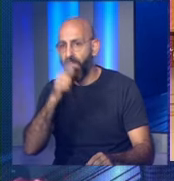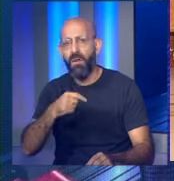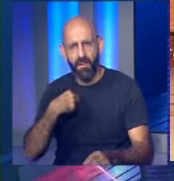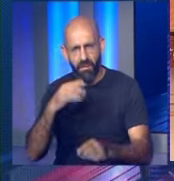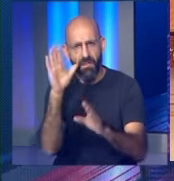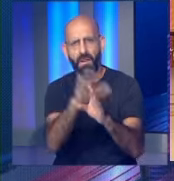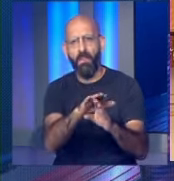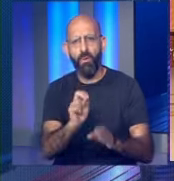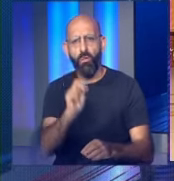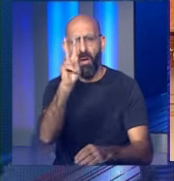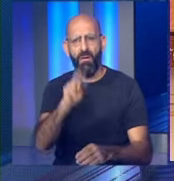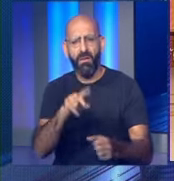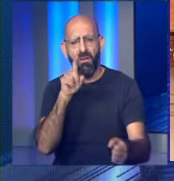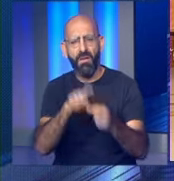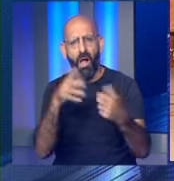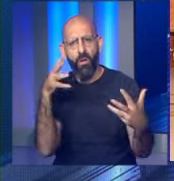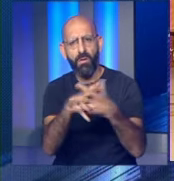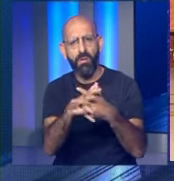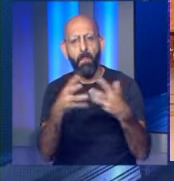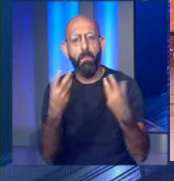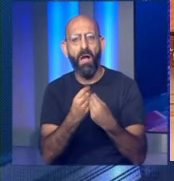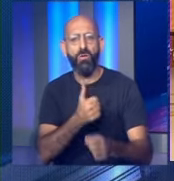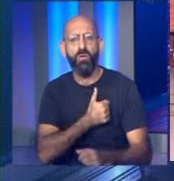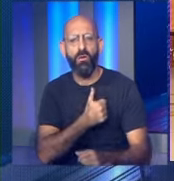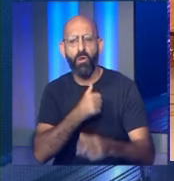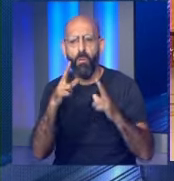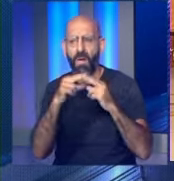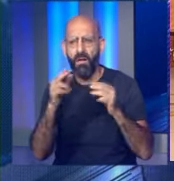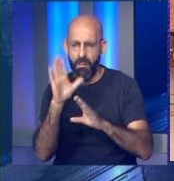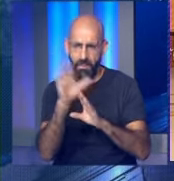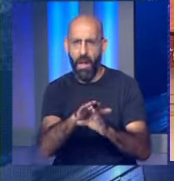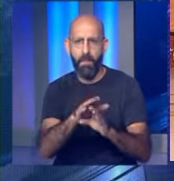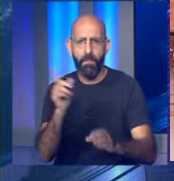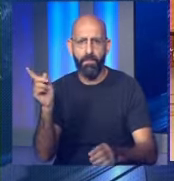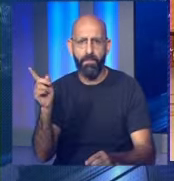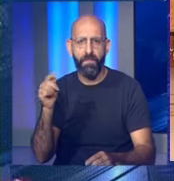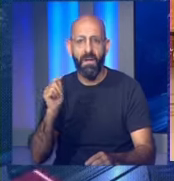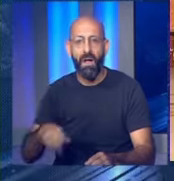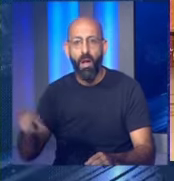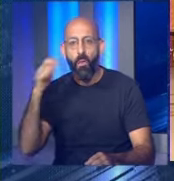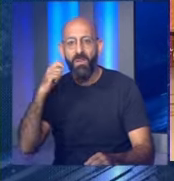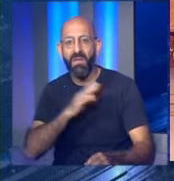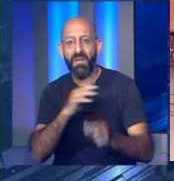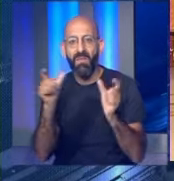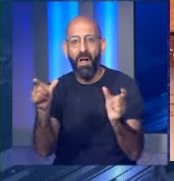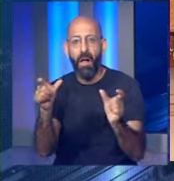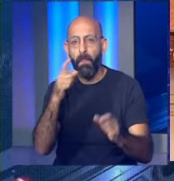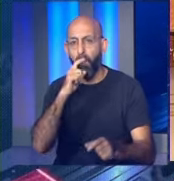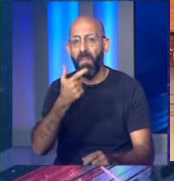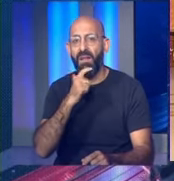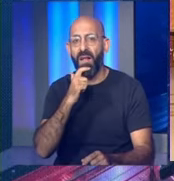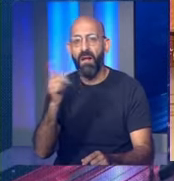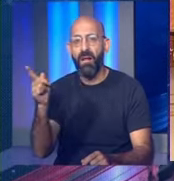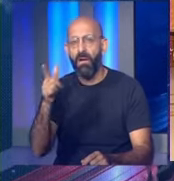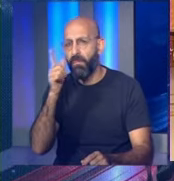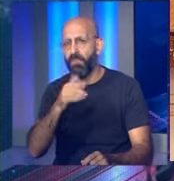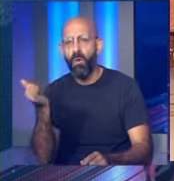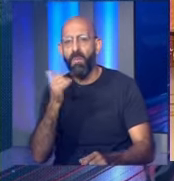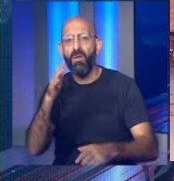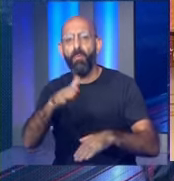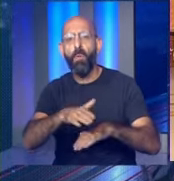الجنوب، ودعا بريطانيا إلى دعم جهود اليونيفيل وتعاونها مع الجيش. وزير الدفاع البريطاني من جهته